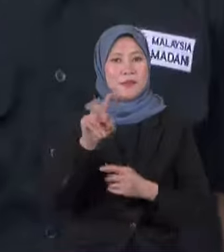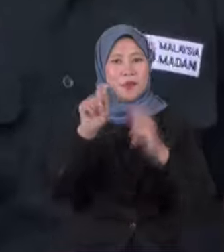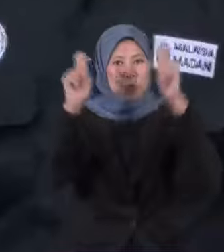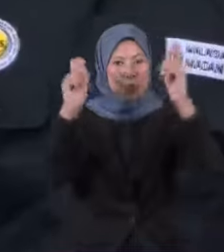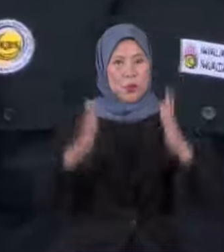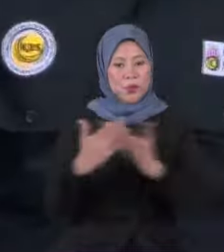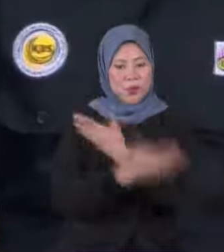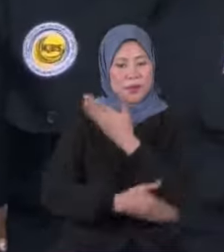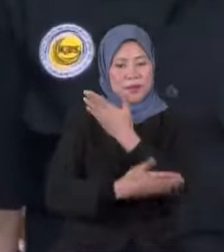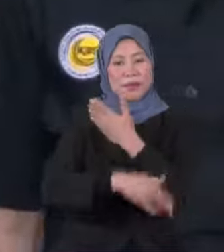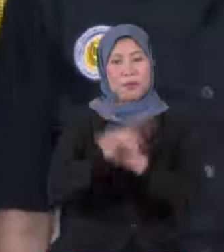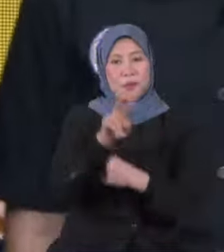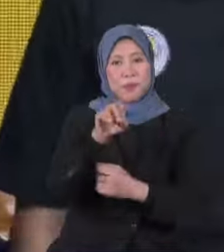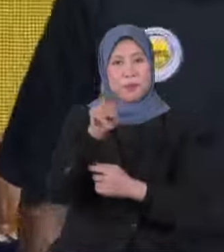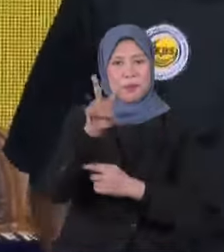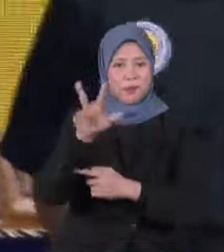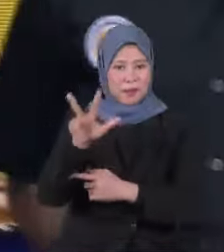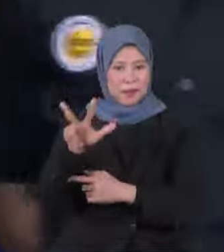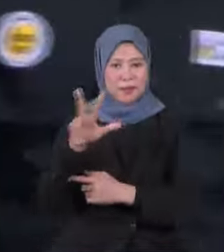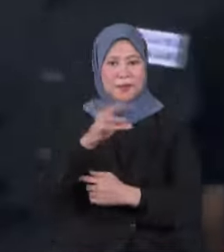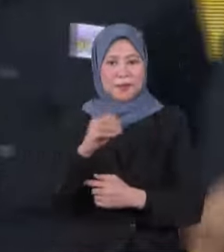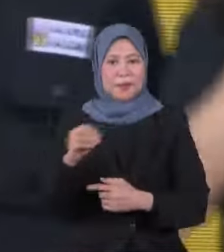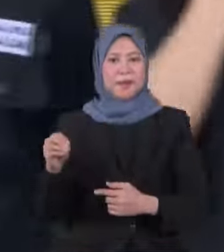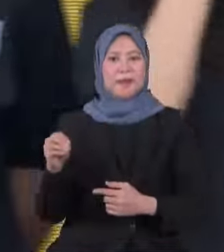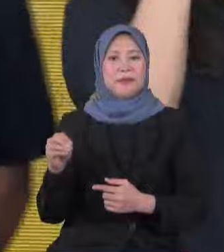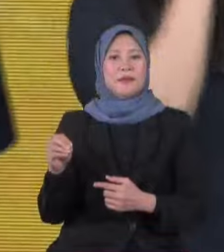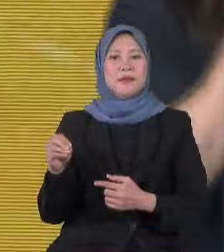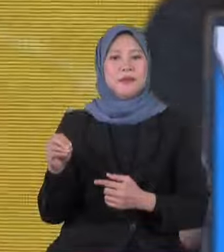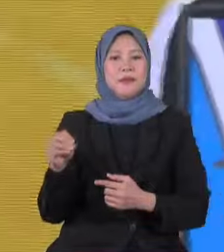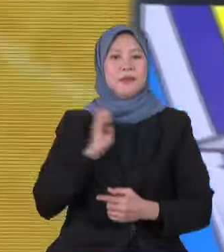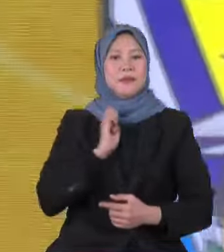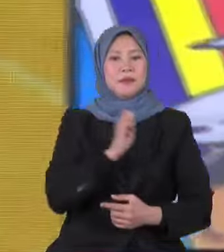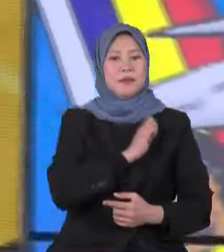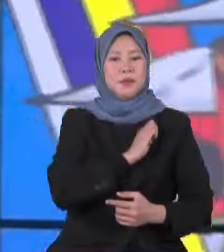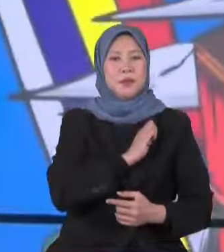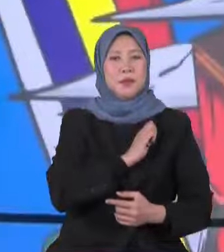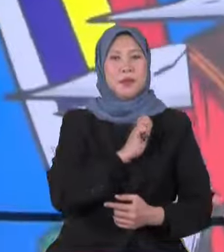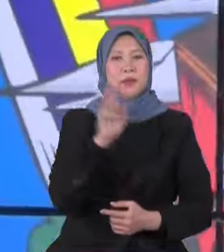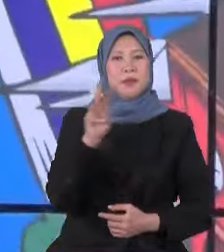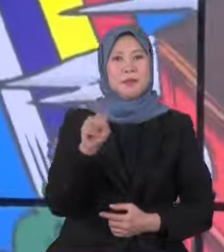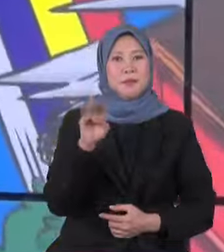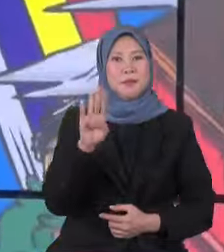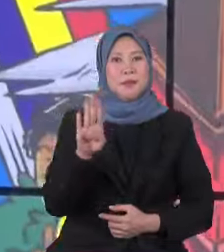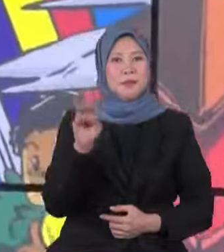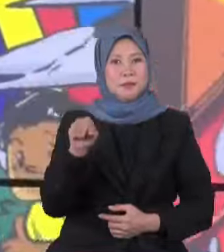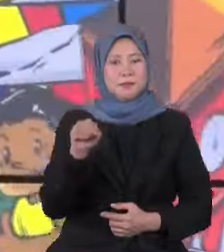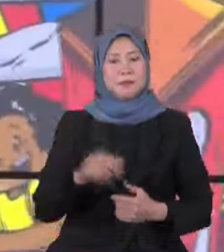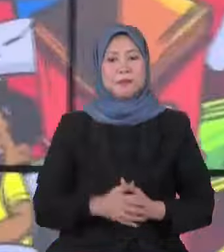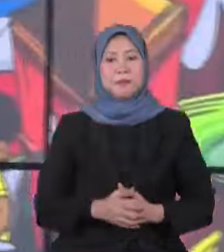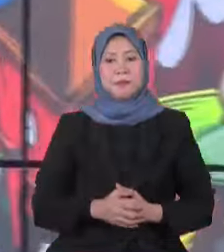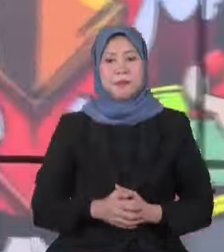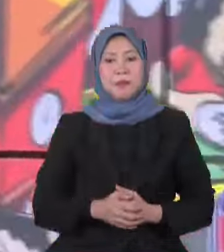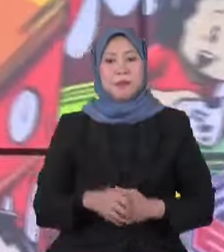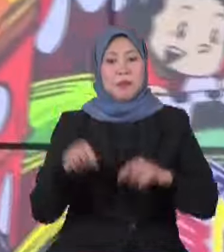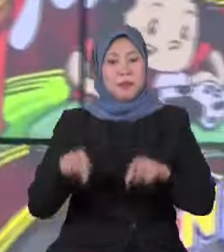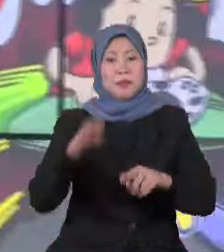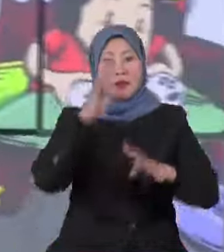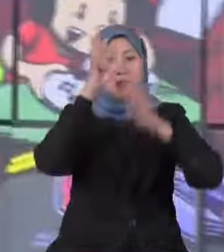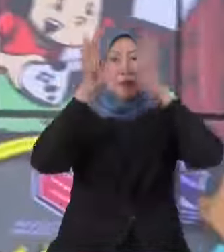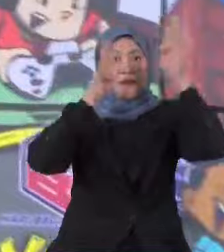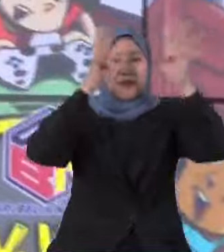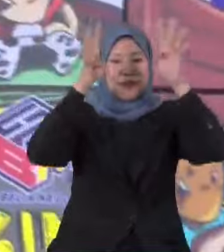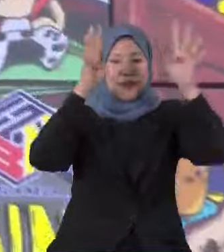Negara 2023 bersama dengan saudara Ahmad Farhan Rosli, Esko Majlis Belia Malaysia. Dan Cup Noodle ini merupakan hasil